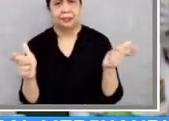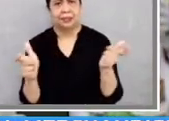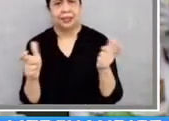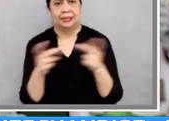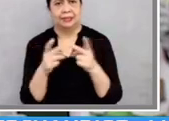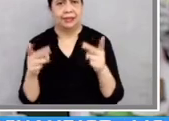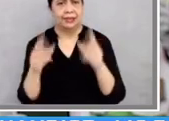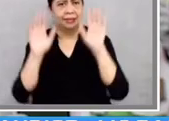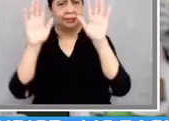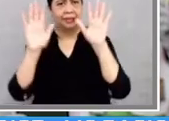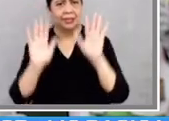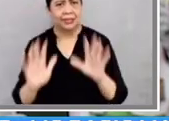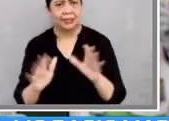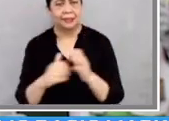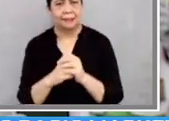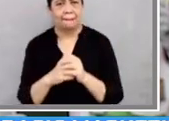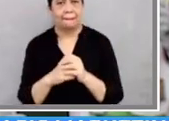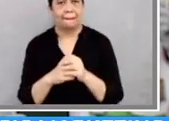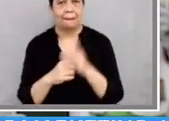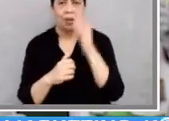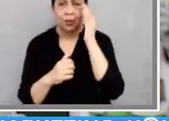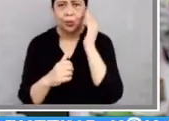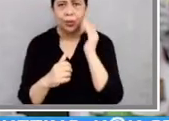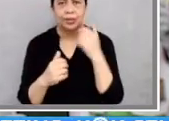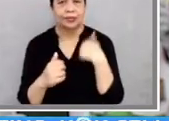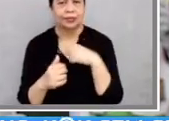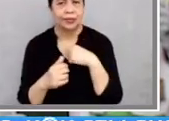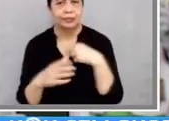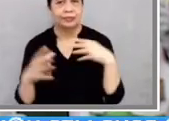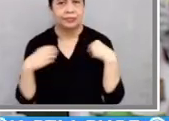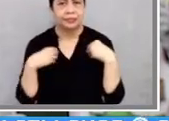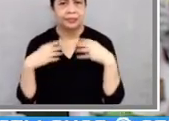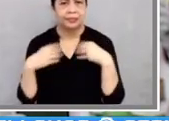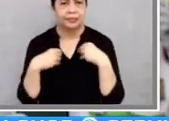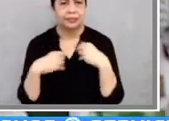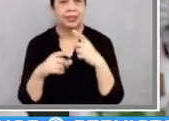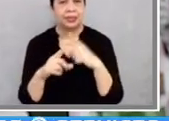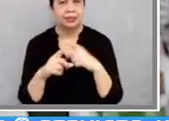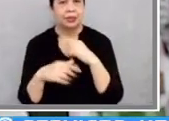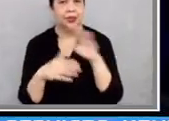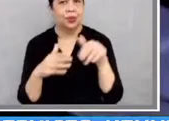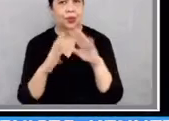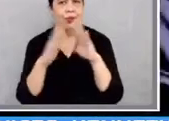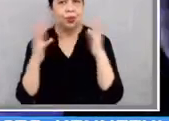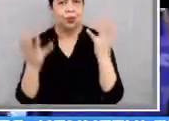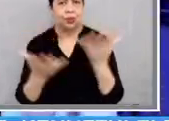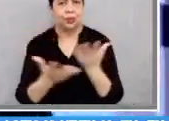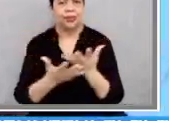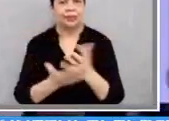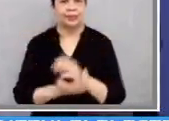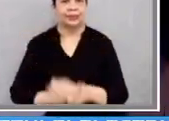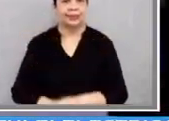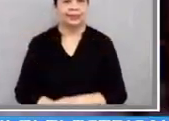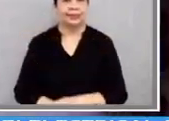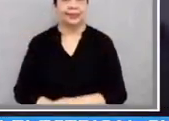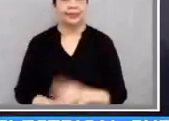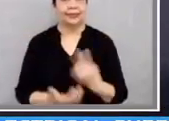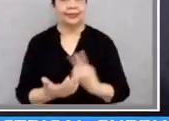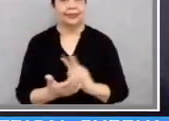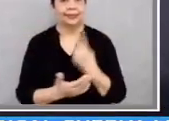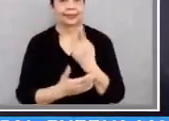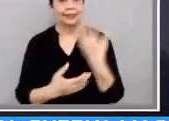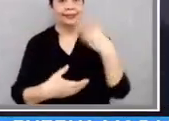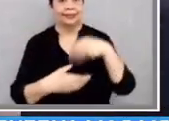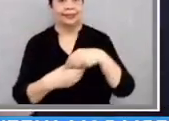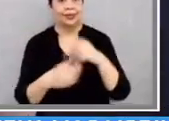amazing the requests that we have been receiving, tama ka, from all over the world. Naki-vault in din ang ilang kapuso